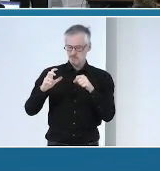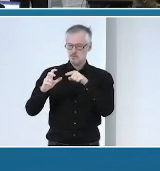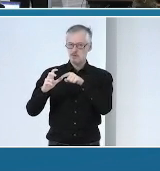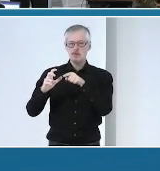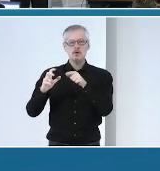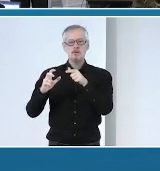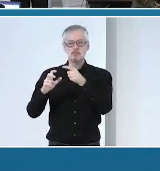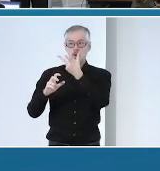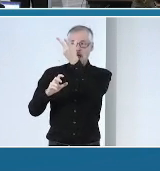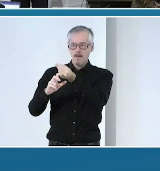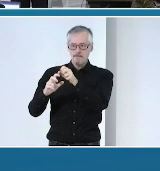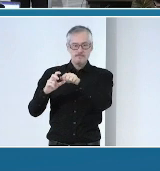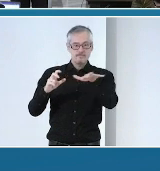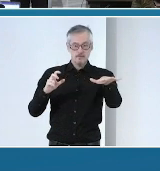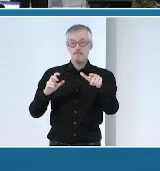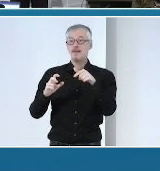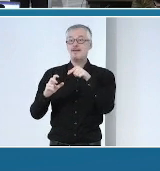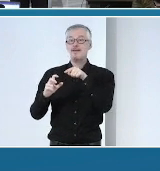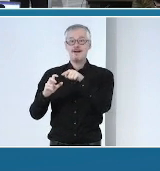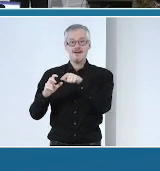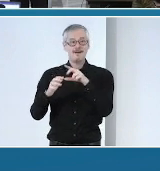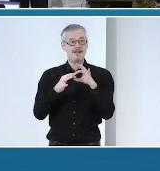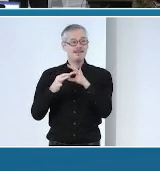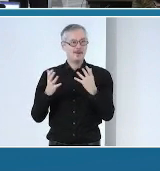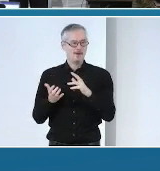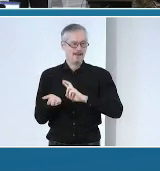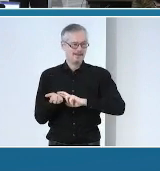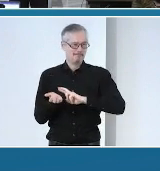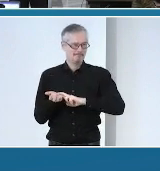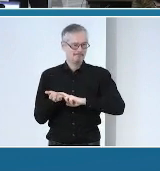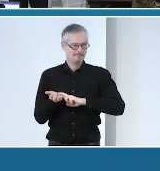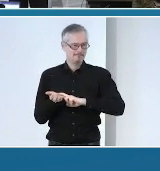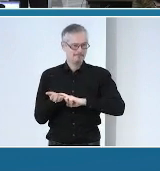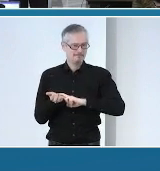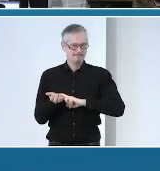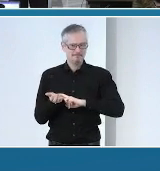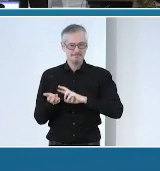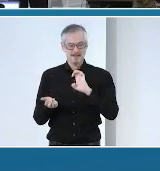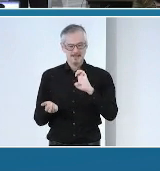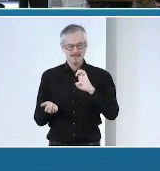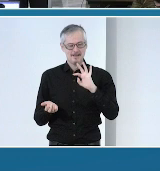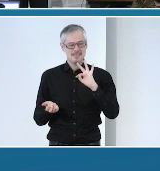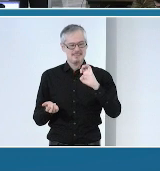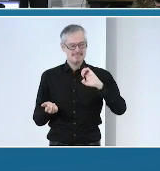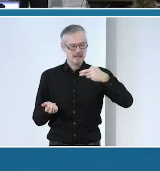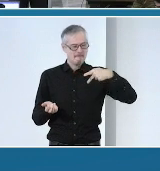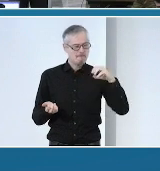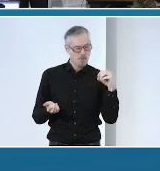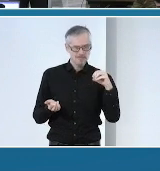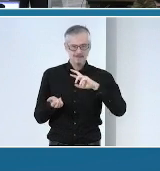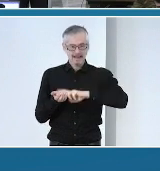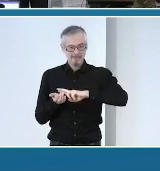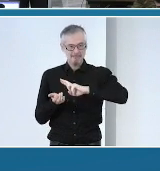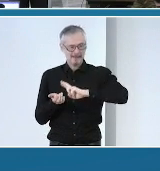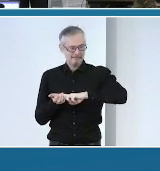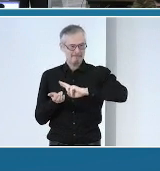rapport avec le tempo, avec le rythme. Et que c'est grâce à cette